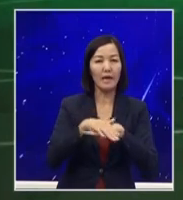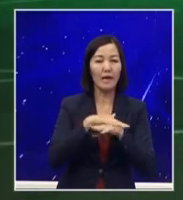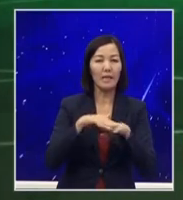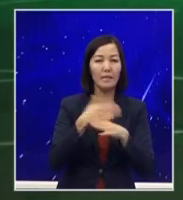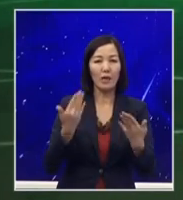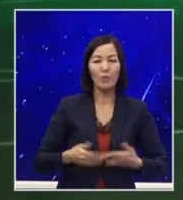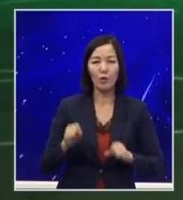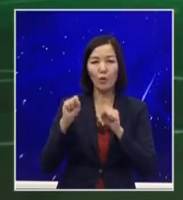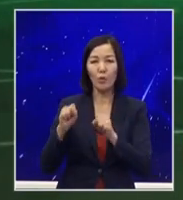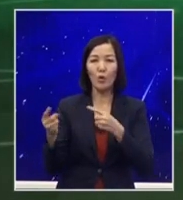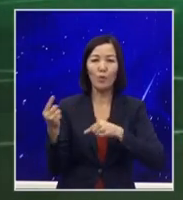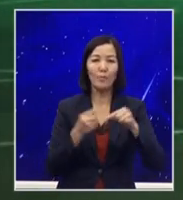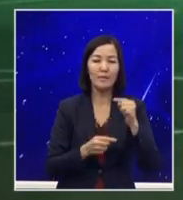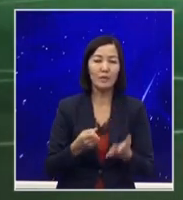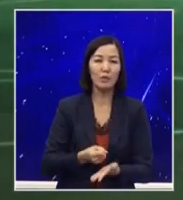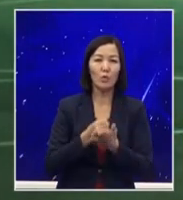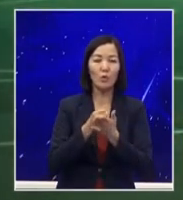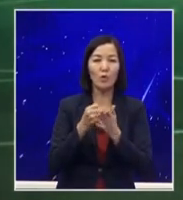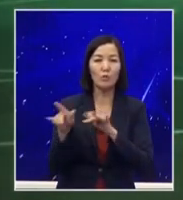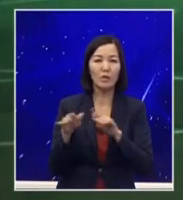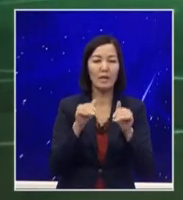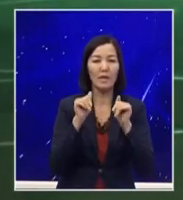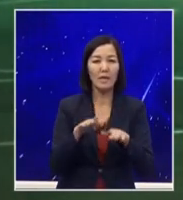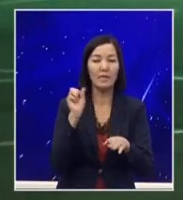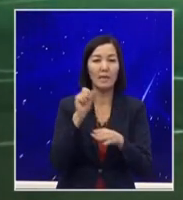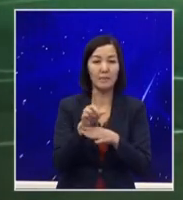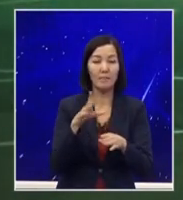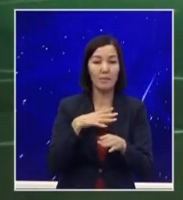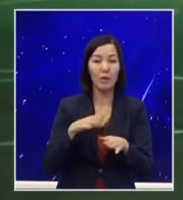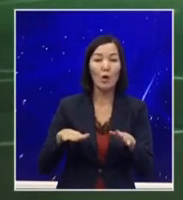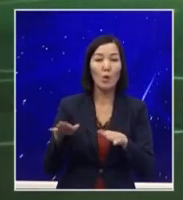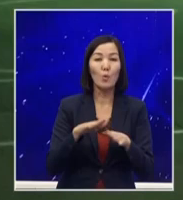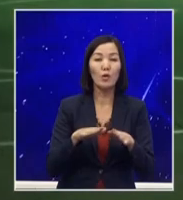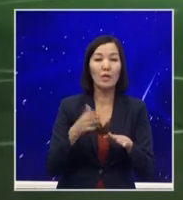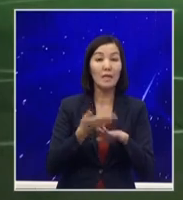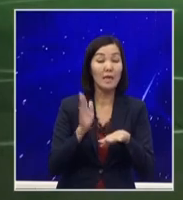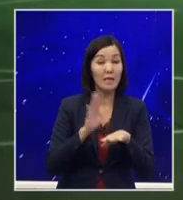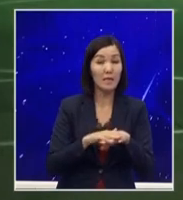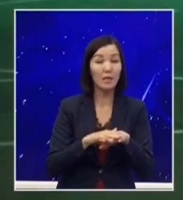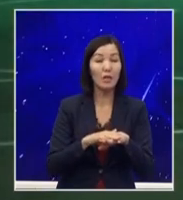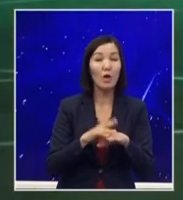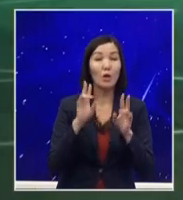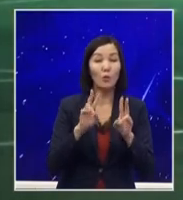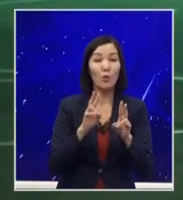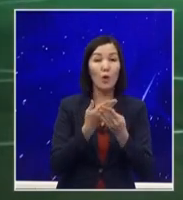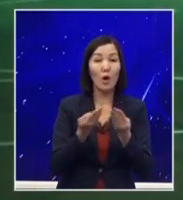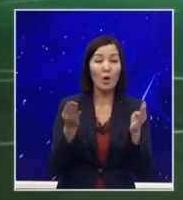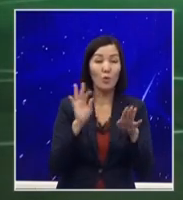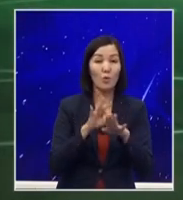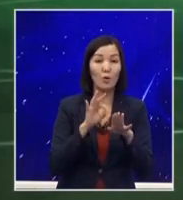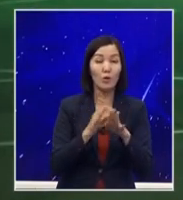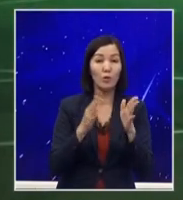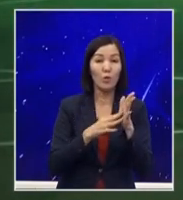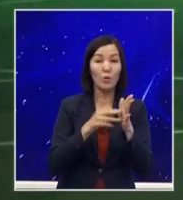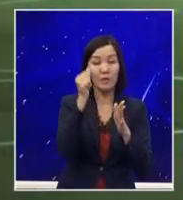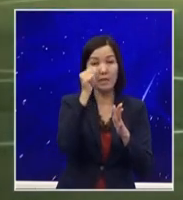қорғау және бизнесті қолдау шараларын қабылдауға тапсырма берді. Өңірлерге оңай болған жоқ. Пандемияға қарамастан өткен 9